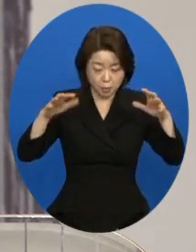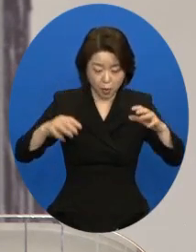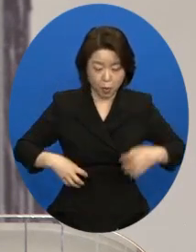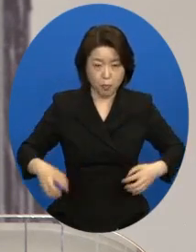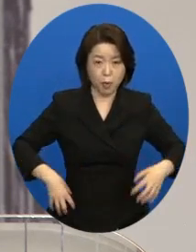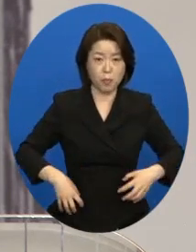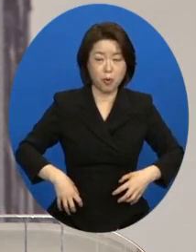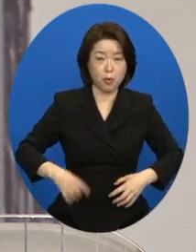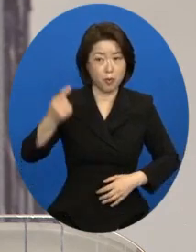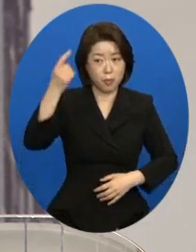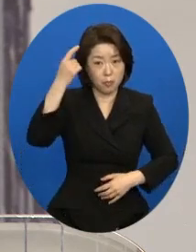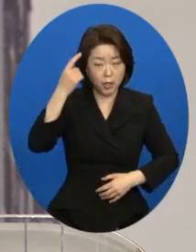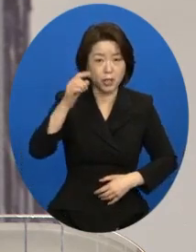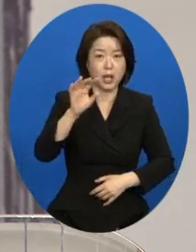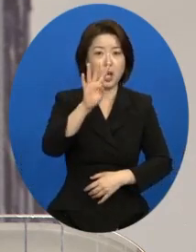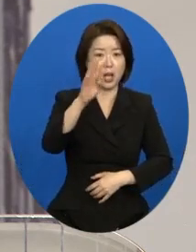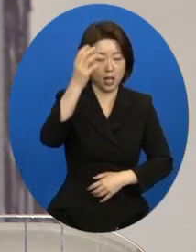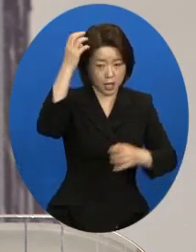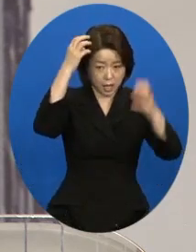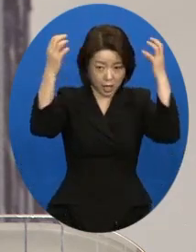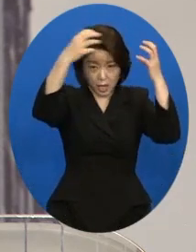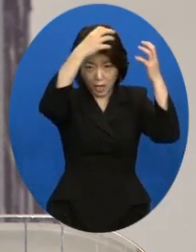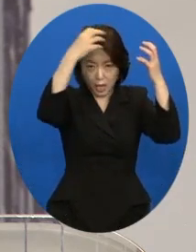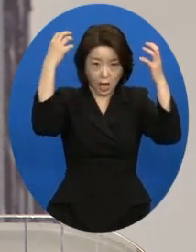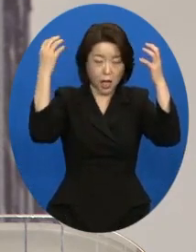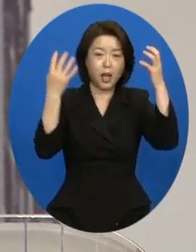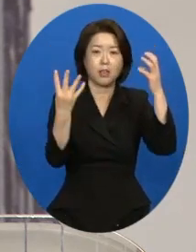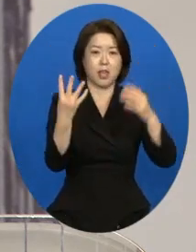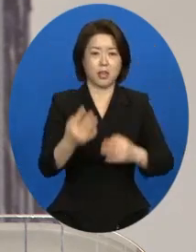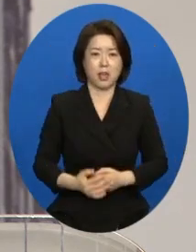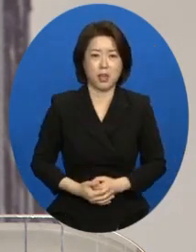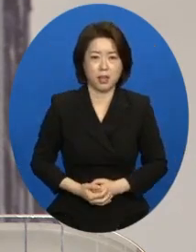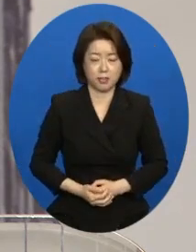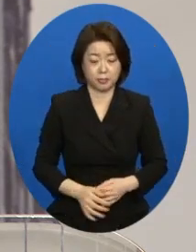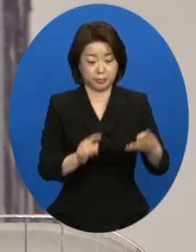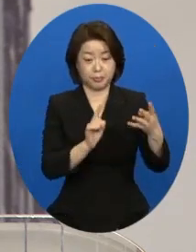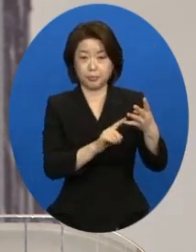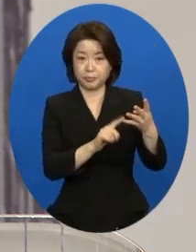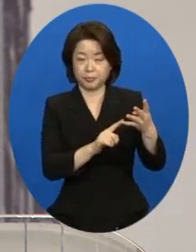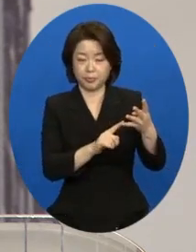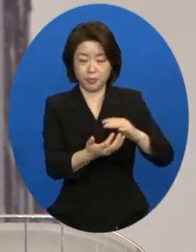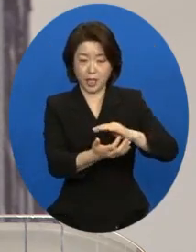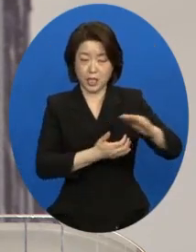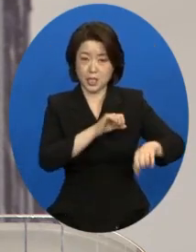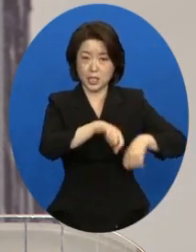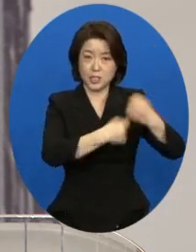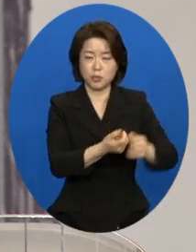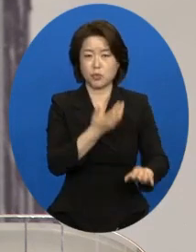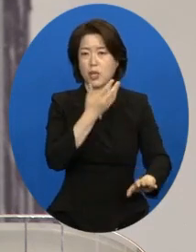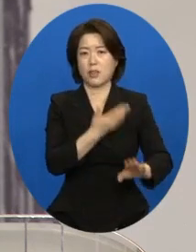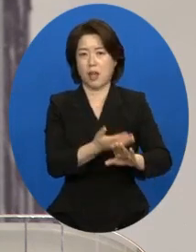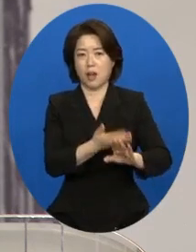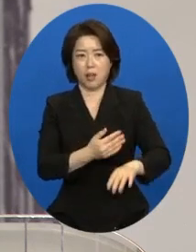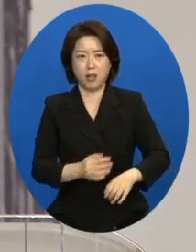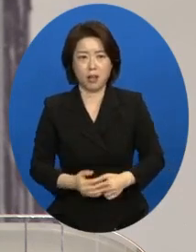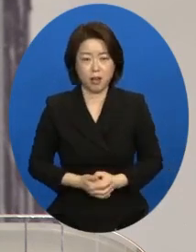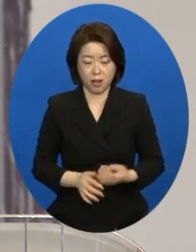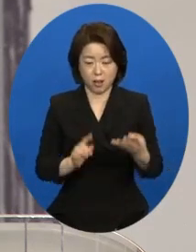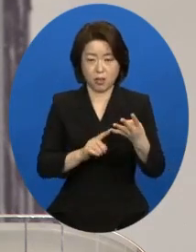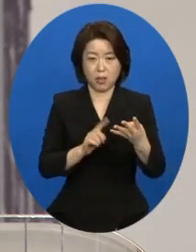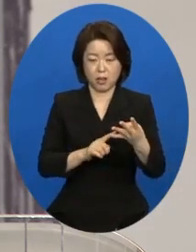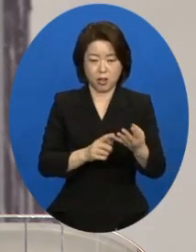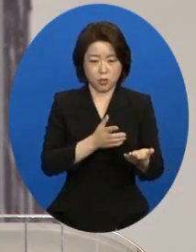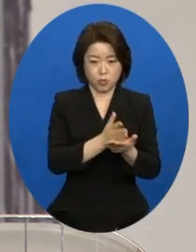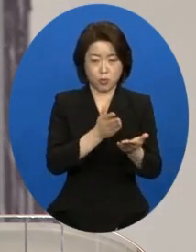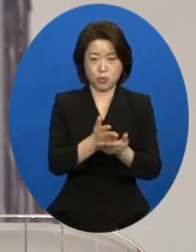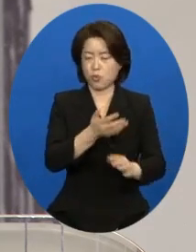날개가 네 개였던 것이죠. 이 네 번째 짐승이 나오는데 앞에 짐승들과는 또 완전히 다릅니다. 아예 종류가